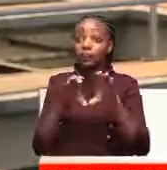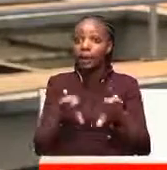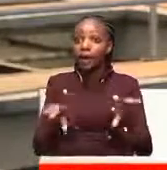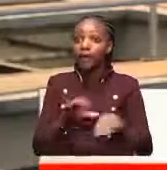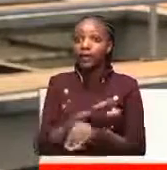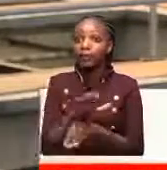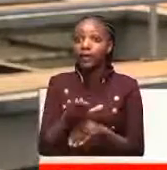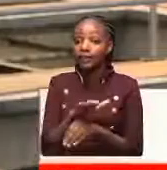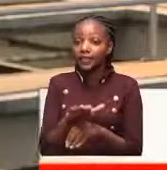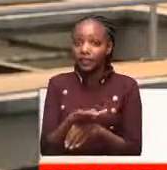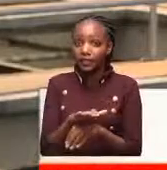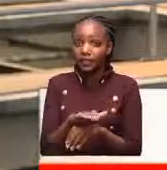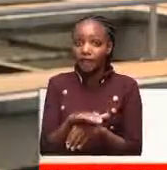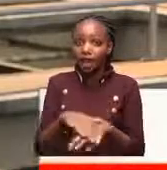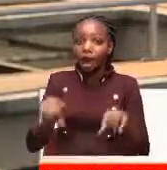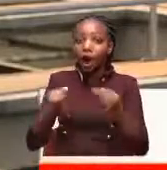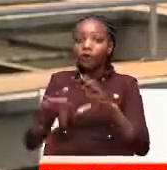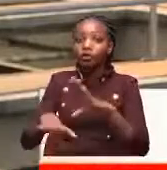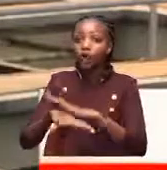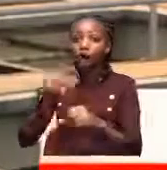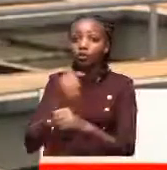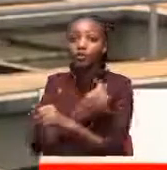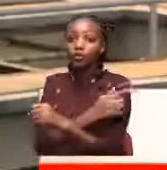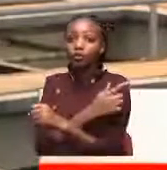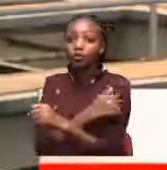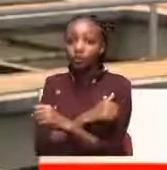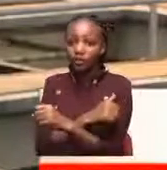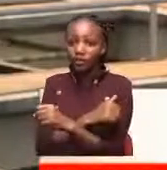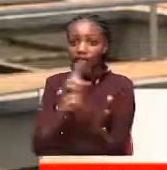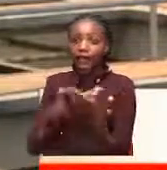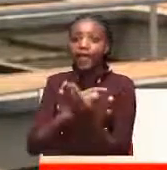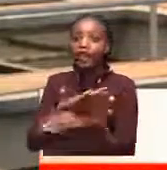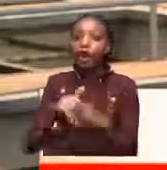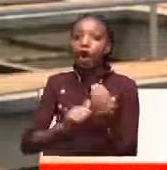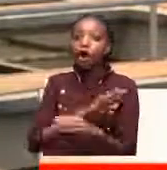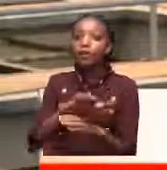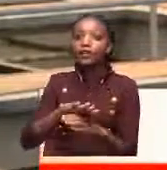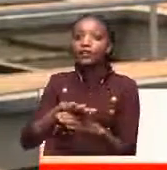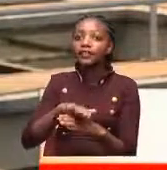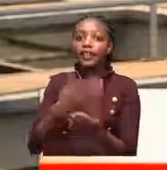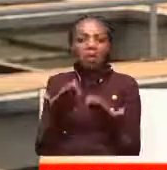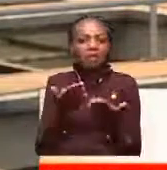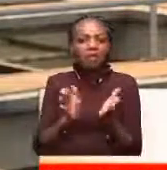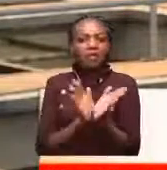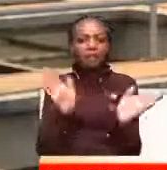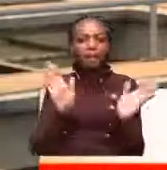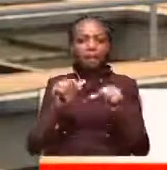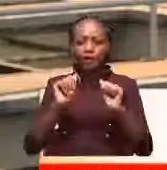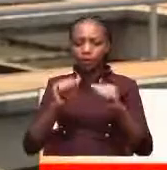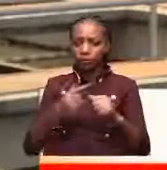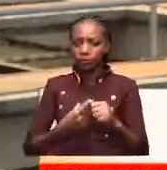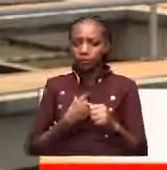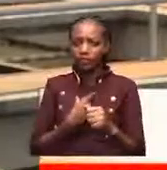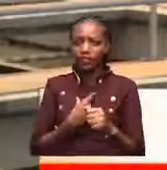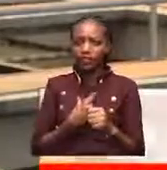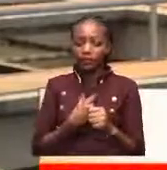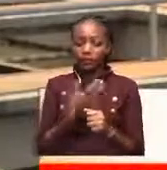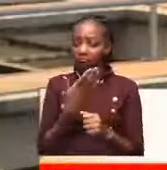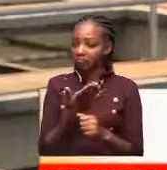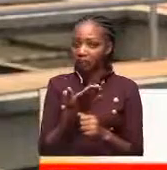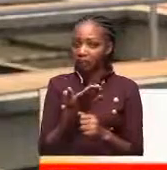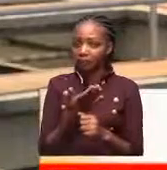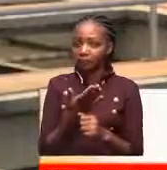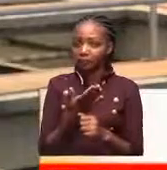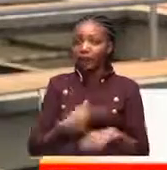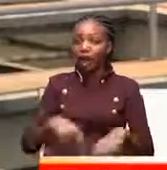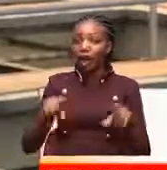in outside hospitals, in all areas where the public visit in large numbers,